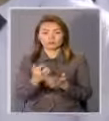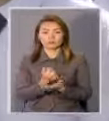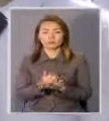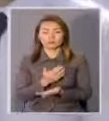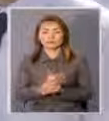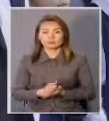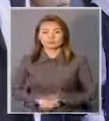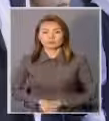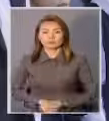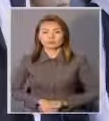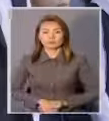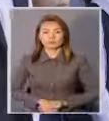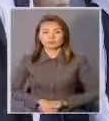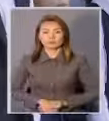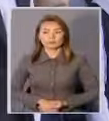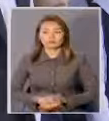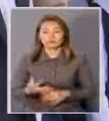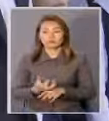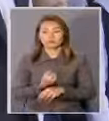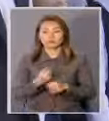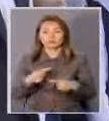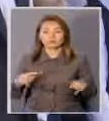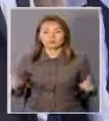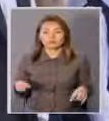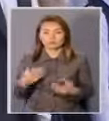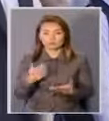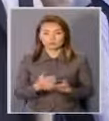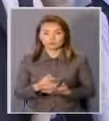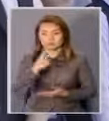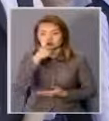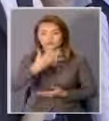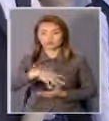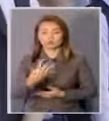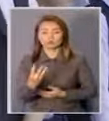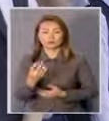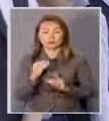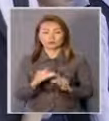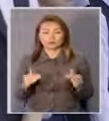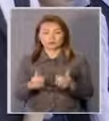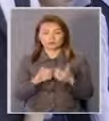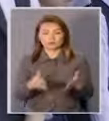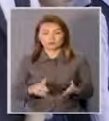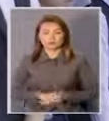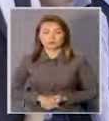қол жеткізуде. Биылғы жетістіктеріміз жақсы. Биылғы 54 түлегіміздің